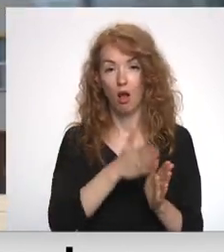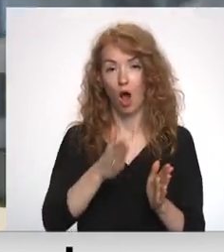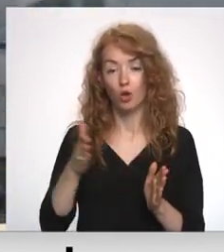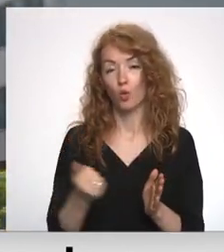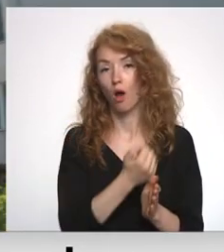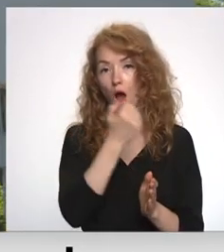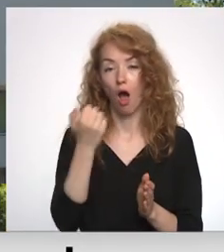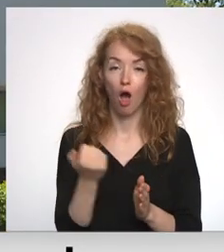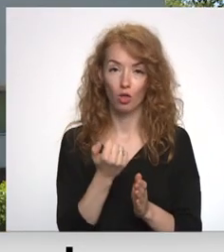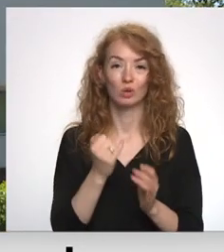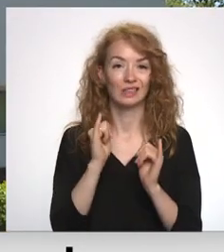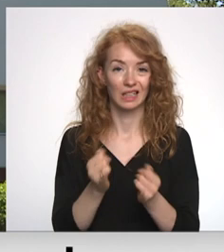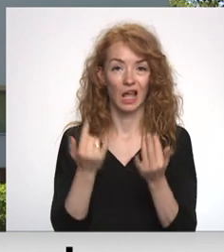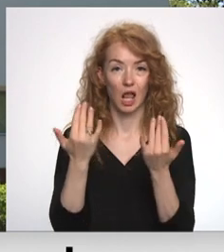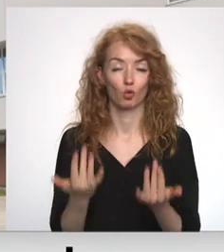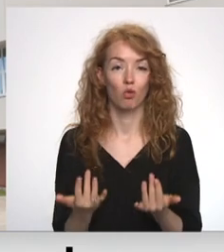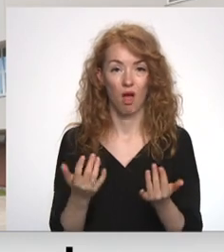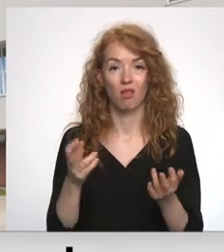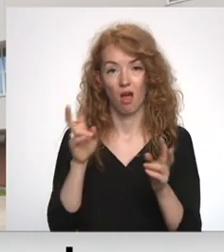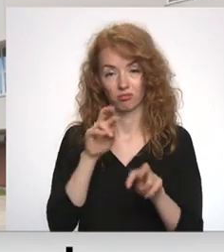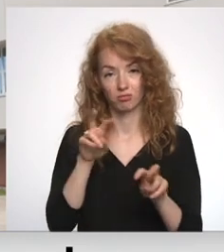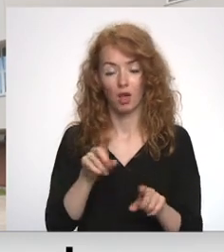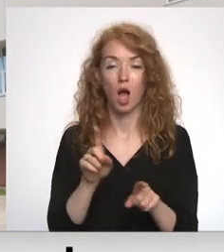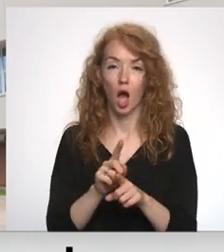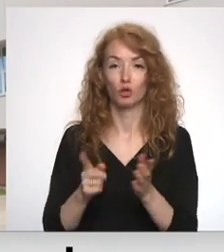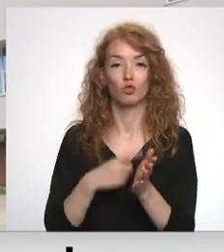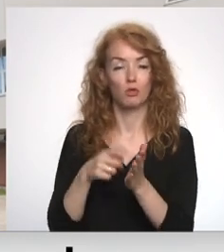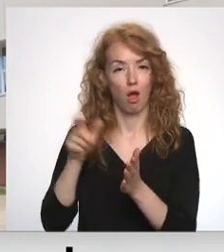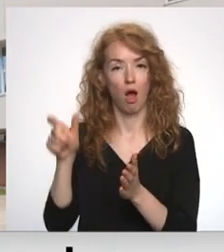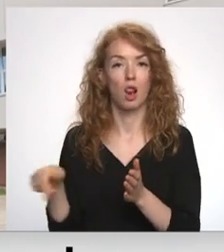slimnīcu bēdīgā finanšu situācija analizēta arī žurnālistu veidotajos ziņu materiālos.